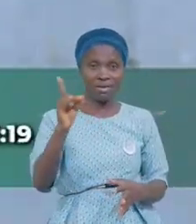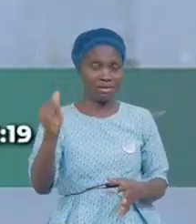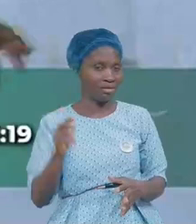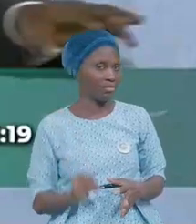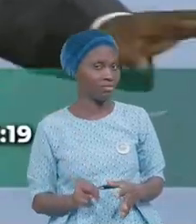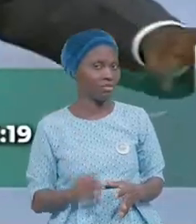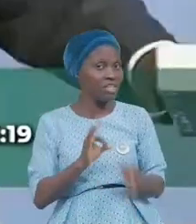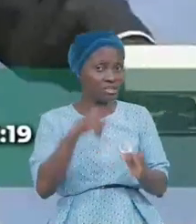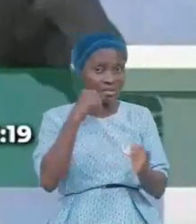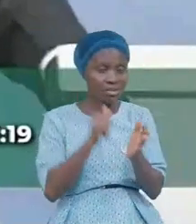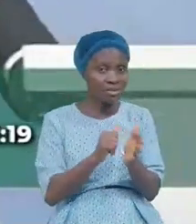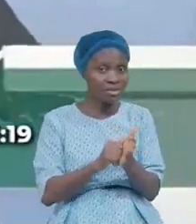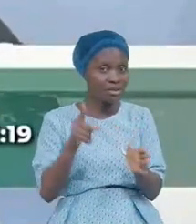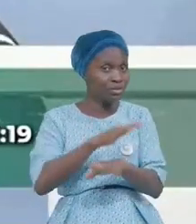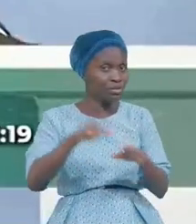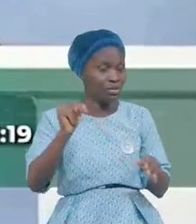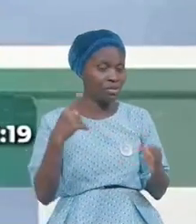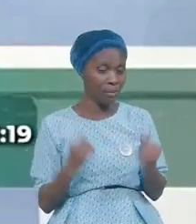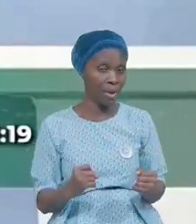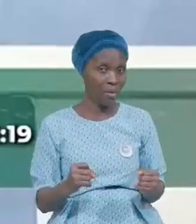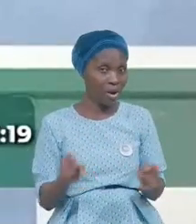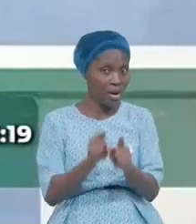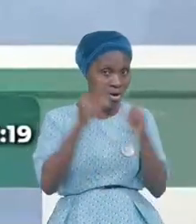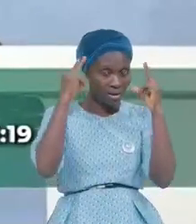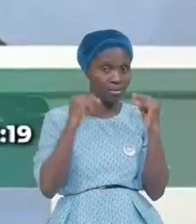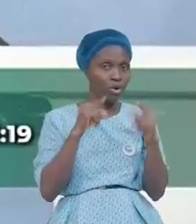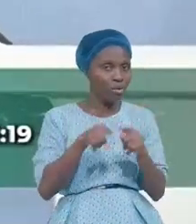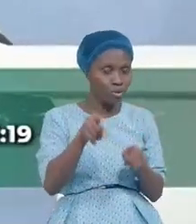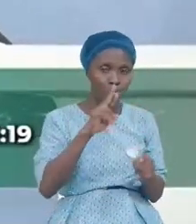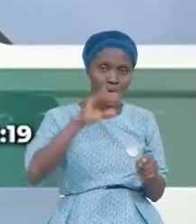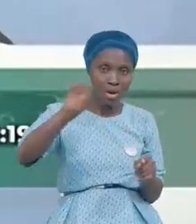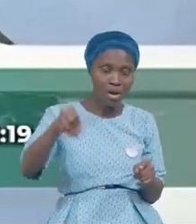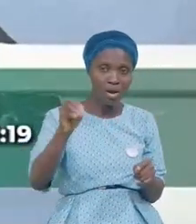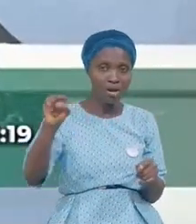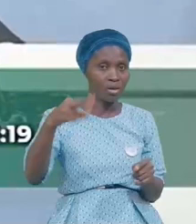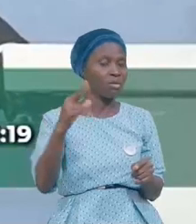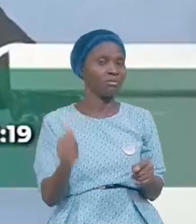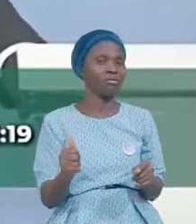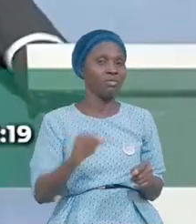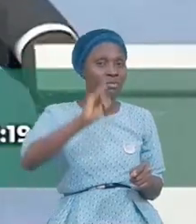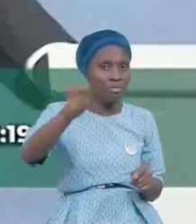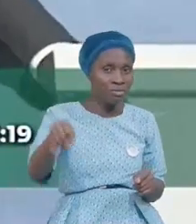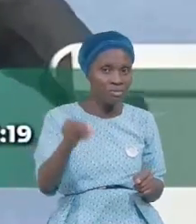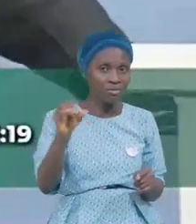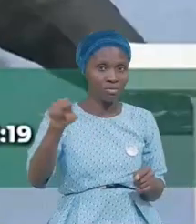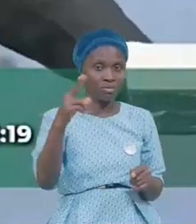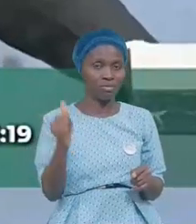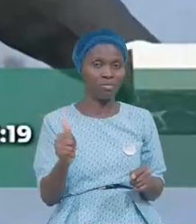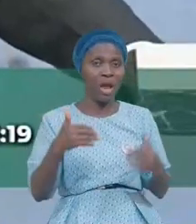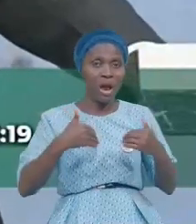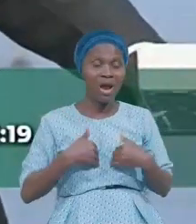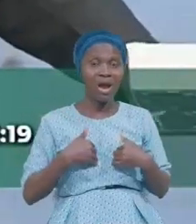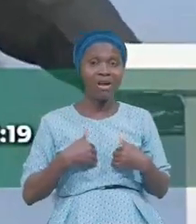es Josué. Josué avait un de plus grands défis à affronter. Il